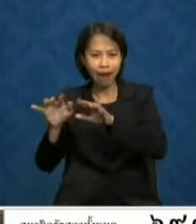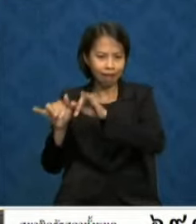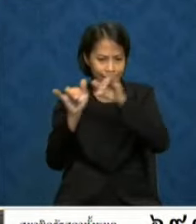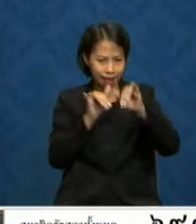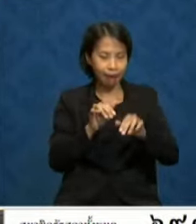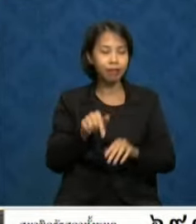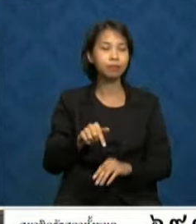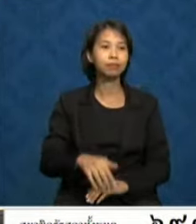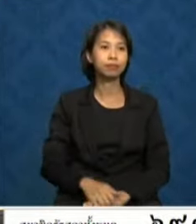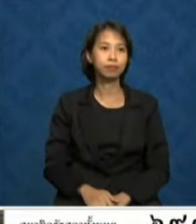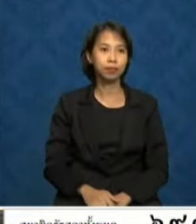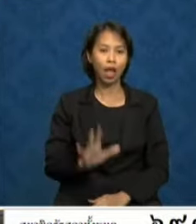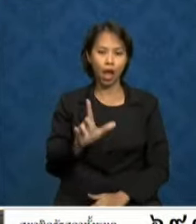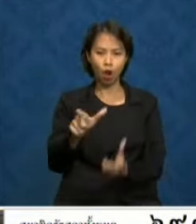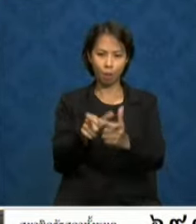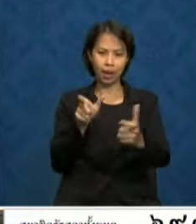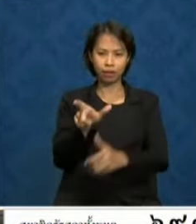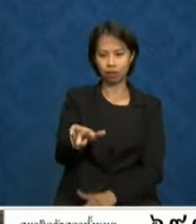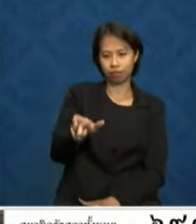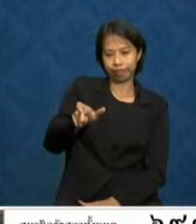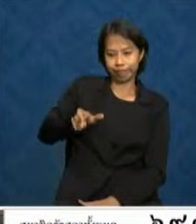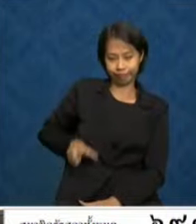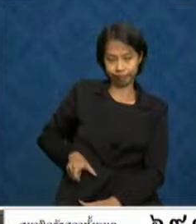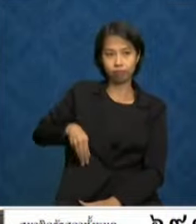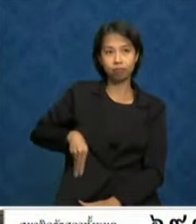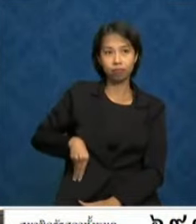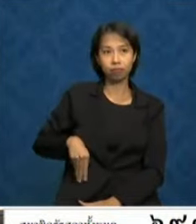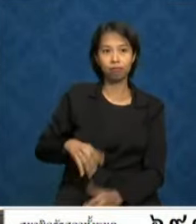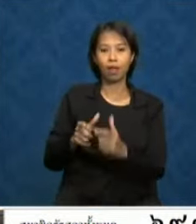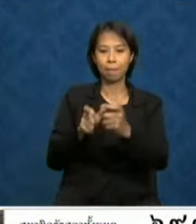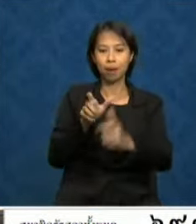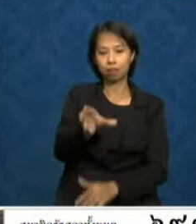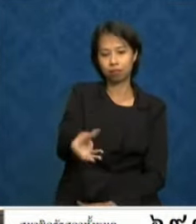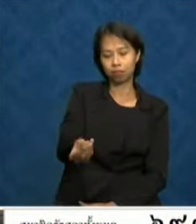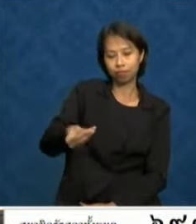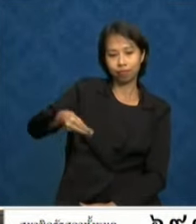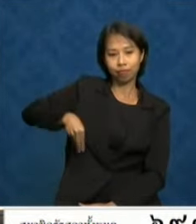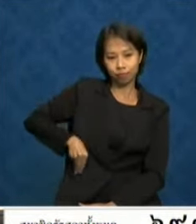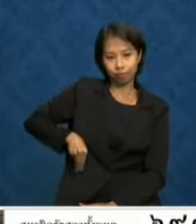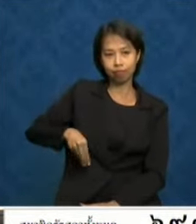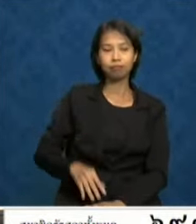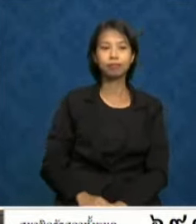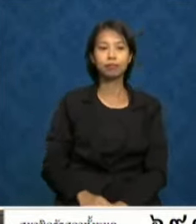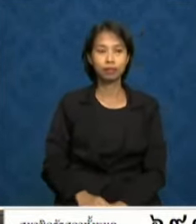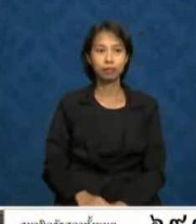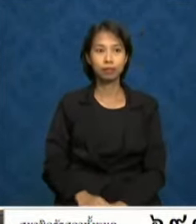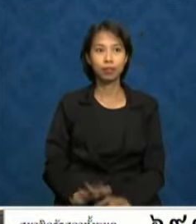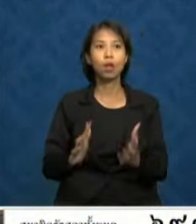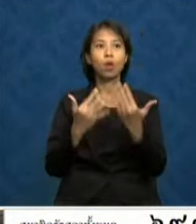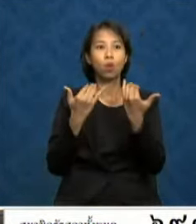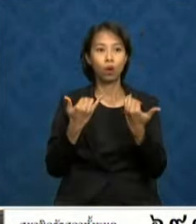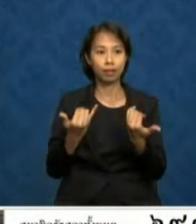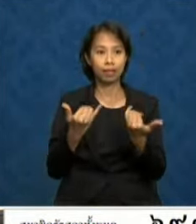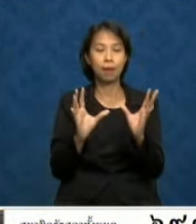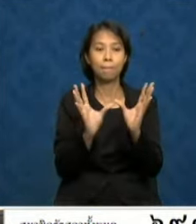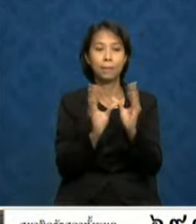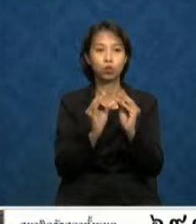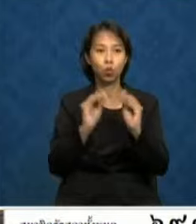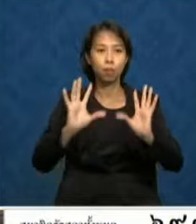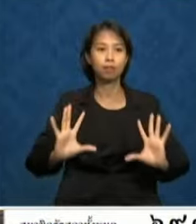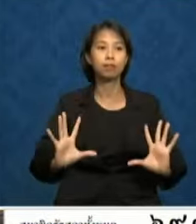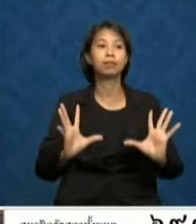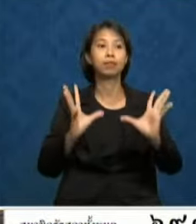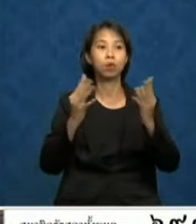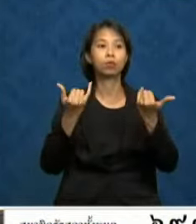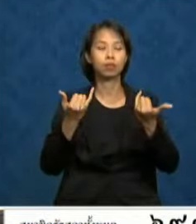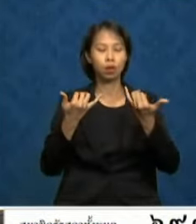านที่เคารพครับ บัตรออกก่อนครับนะคุณนาหนึ่งบัตรครับครับวันนี้หมดระเบียบวาระแล้วครับ